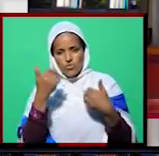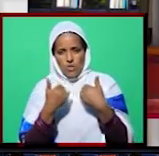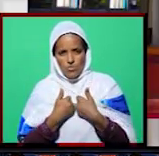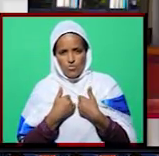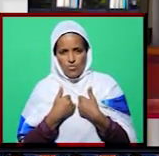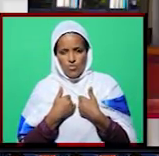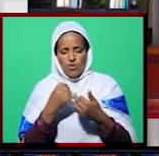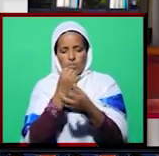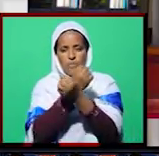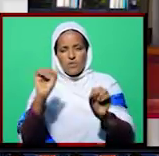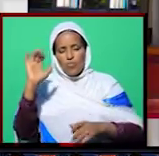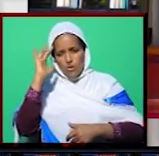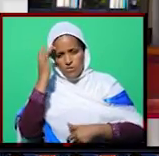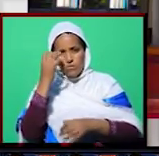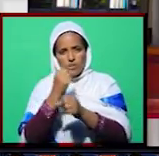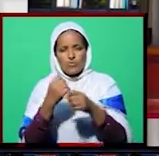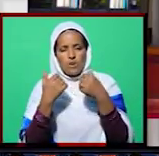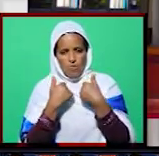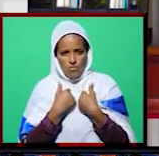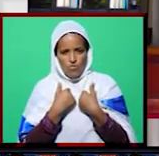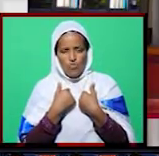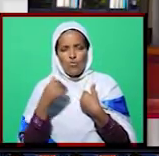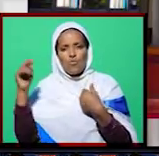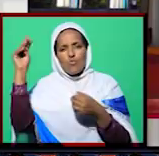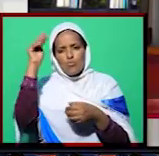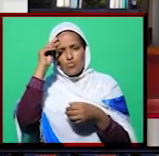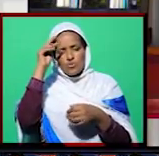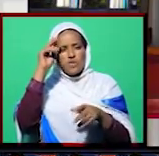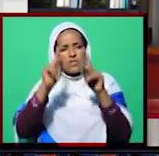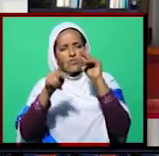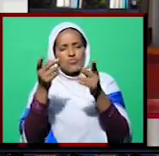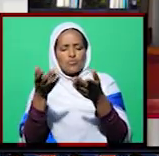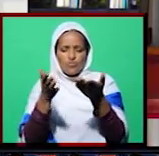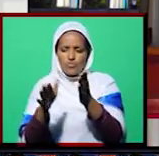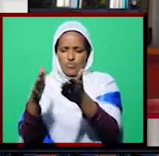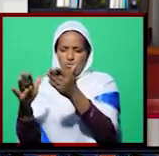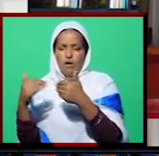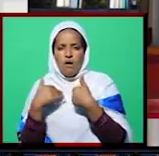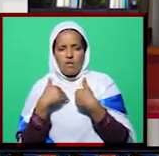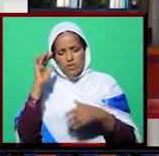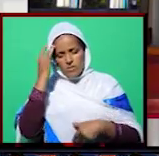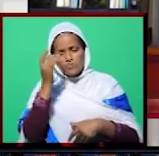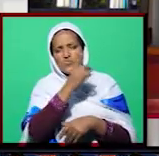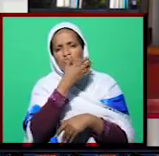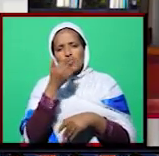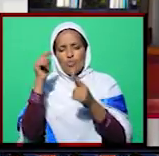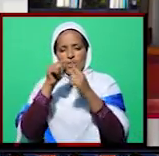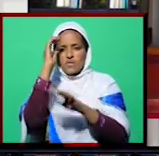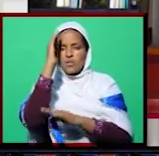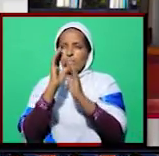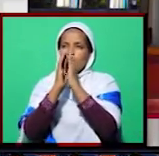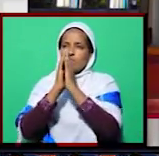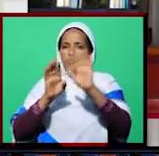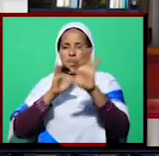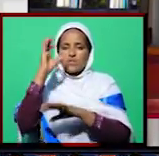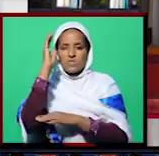እስራኤላውያን ታመው ሳሉ በደዌ ተመተው ሳሉ ሙሴ እረ ህዝቡ እያለቀ ነው በበሽታ ምን